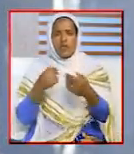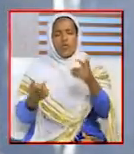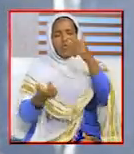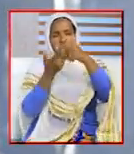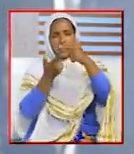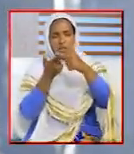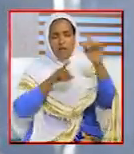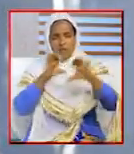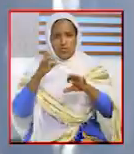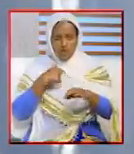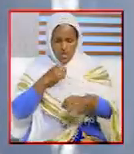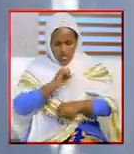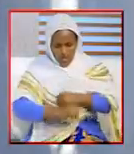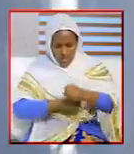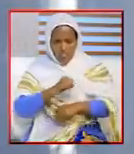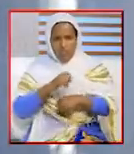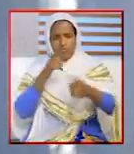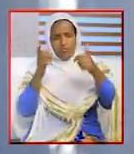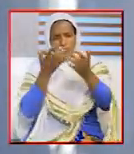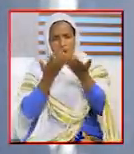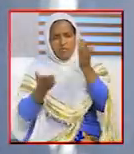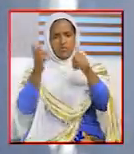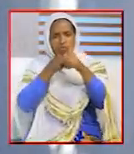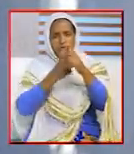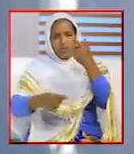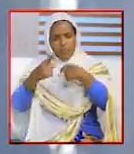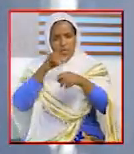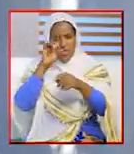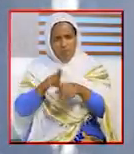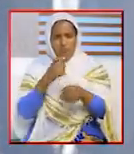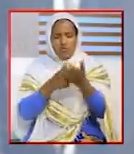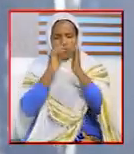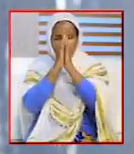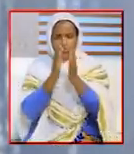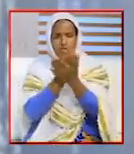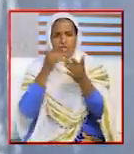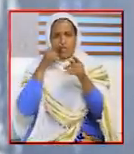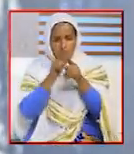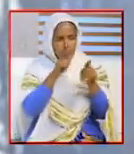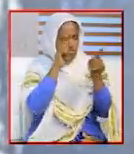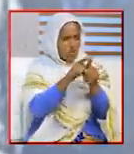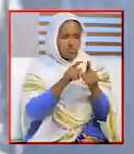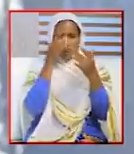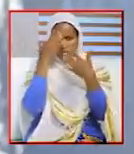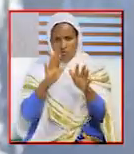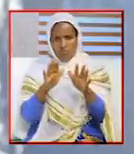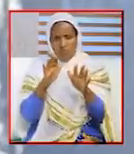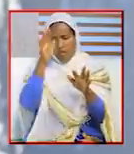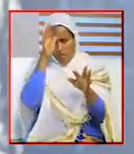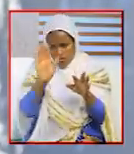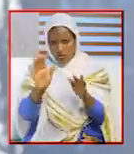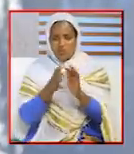እንደ ሁለተኛ ያረኩት እየጨነቀኝ ነው። ይሄ ምናልባት መጀመሪያ መምጣት ይገባው ይሆን የጸሎቱ ነገር። እናቶች፣ እህቶች፣